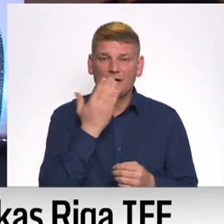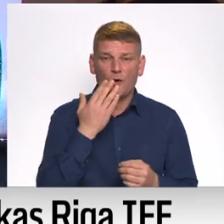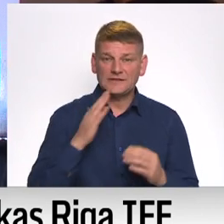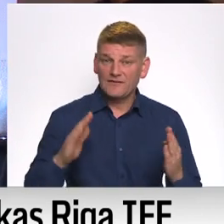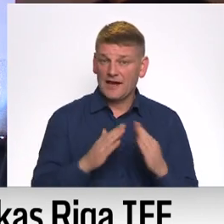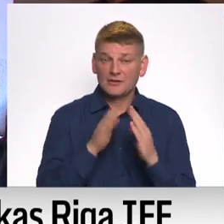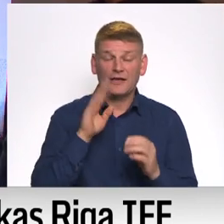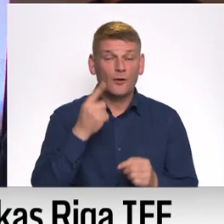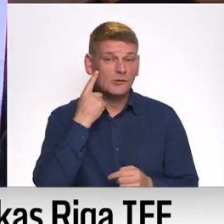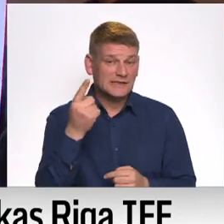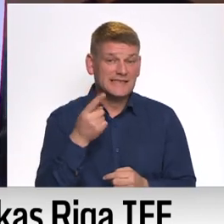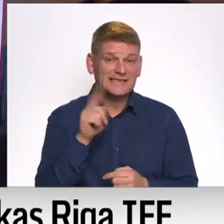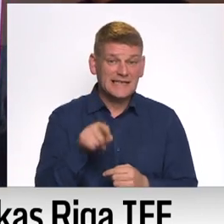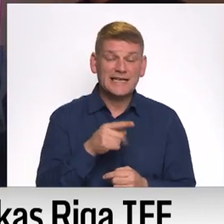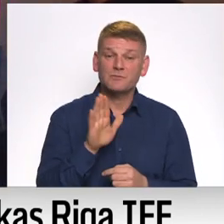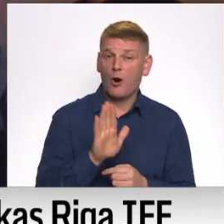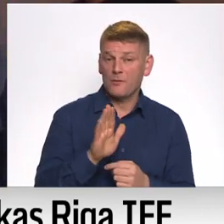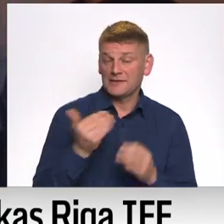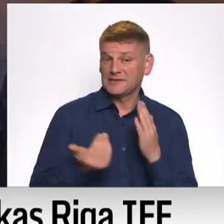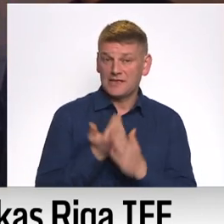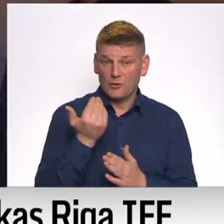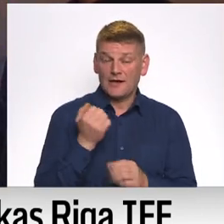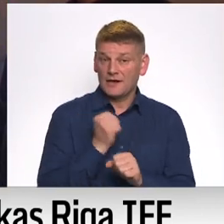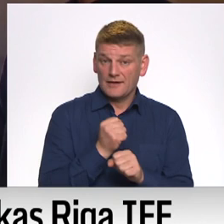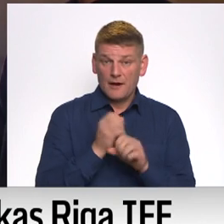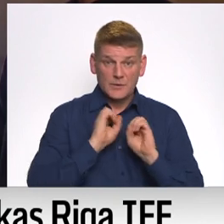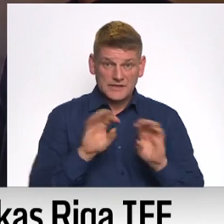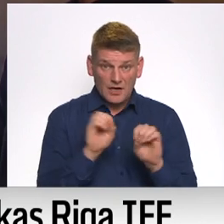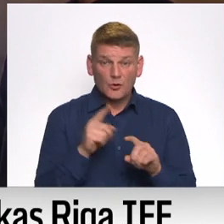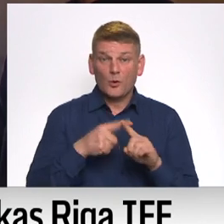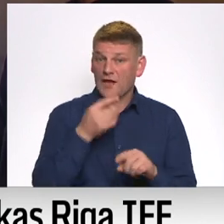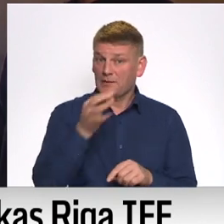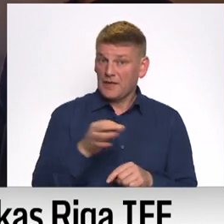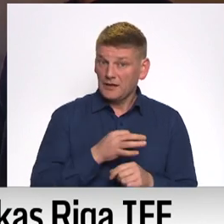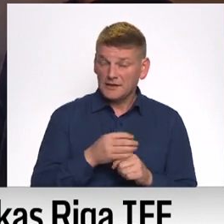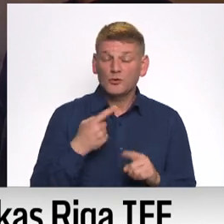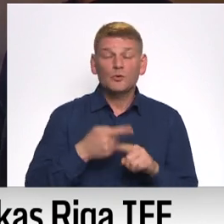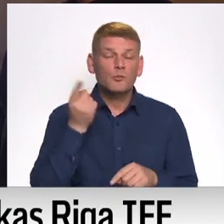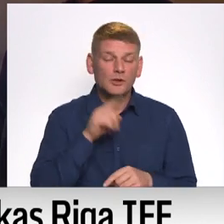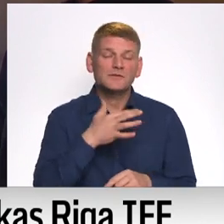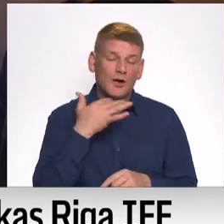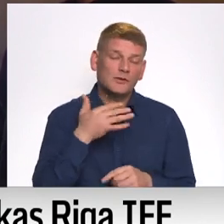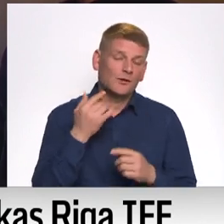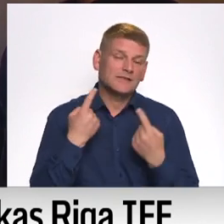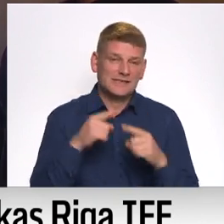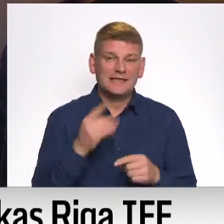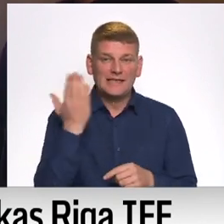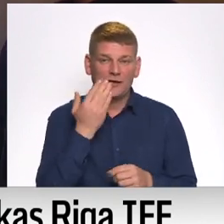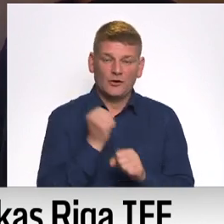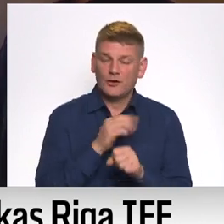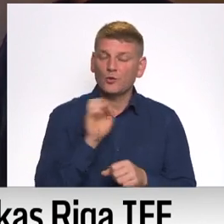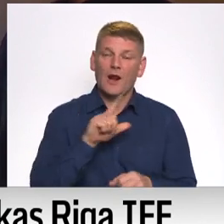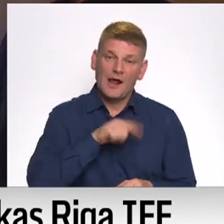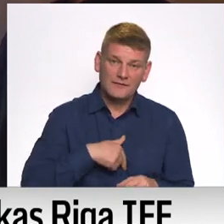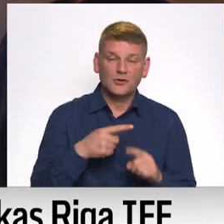gan lai uzzinātu Signes Baumanas jaunākā darba stāstu un atbildes, un, protams, daudz citu kino darbu gan no Latvijas,